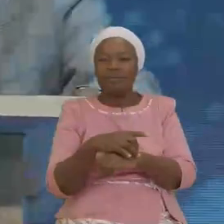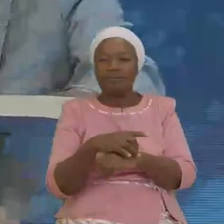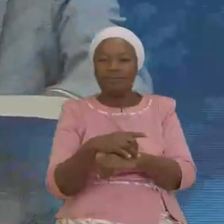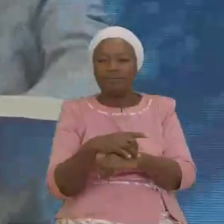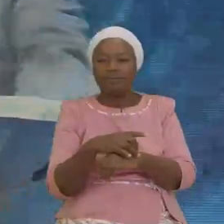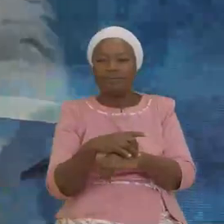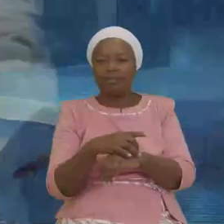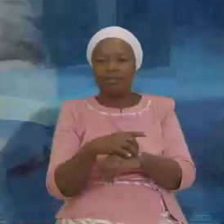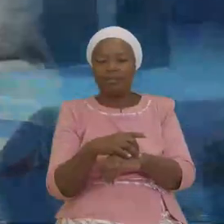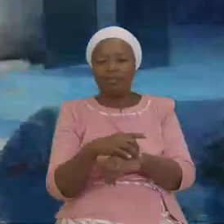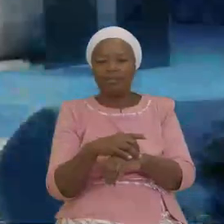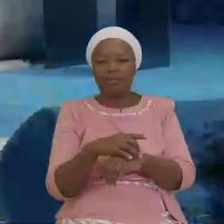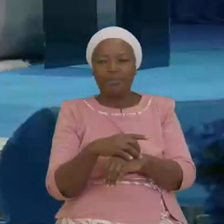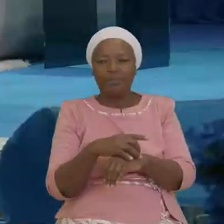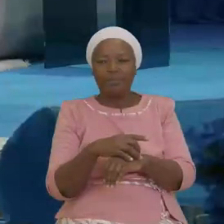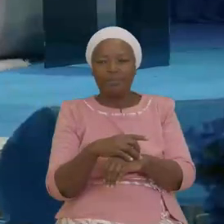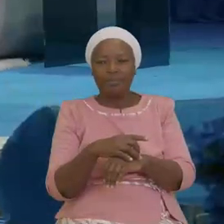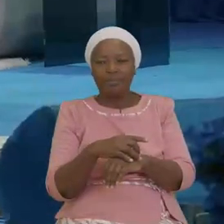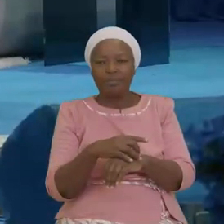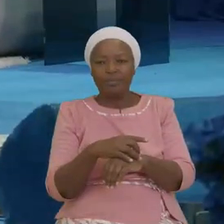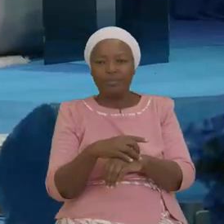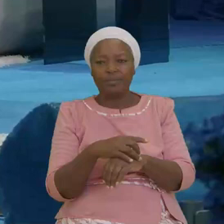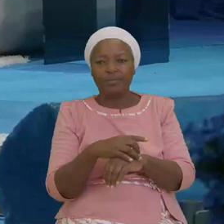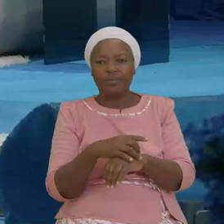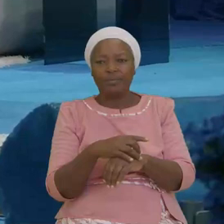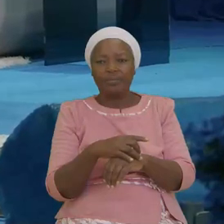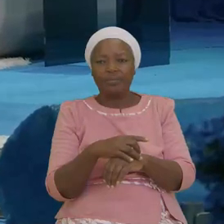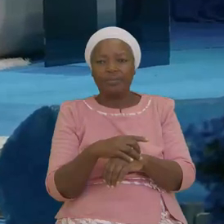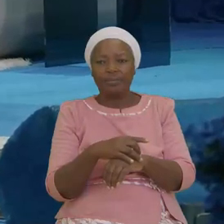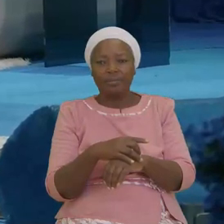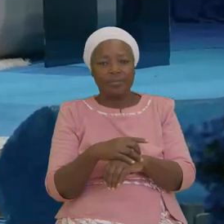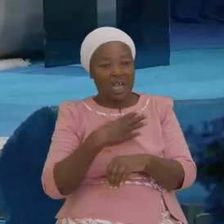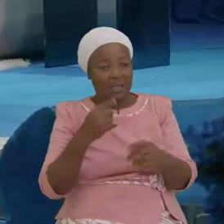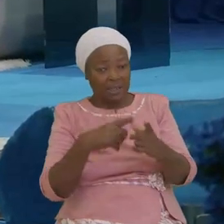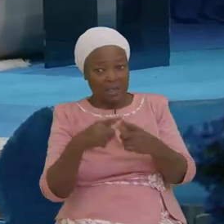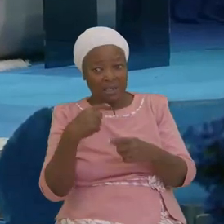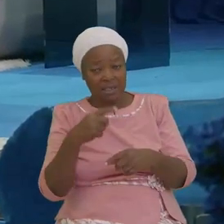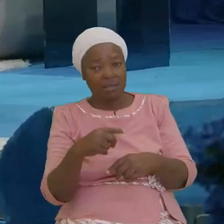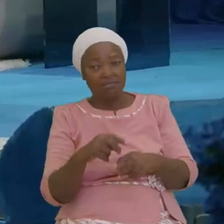bras étendu, j'ai fait les cieux et la terre.